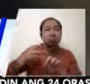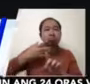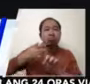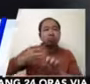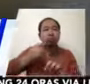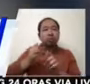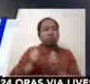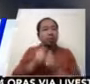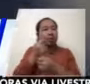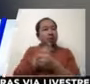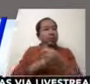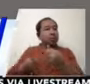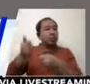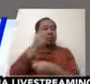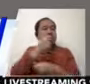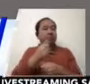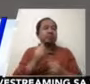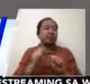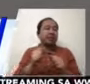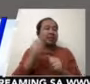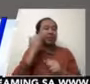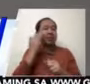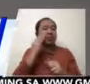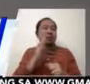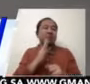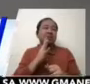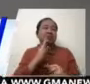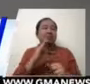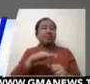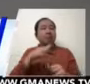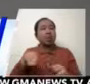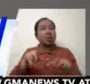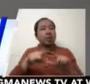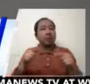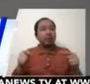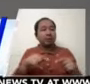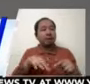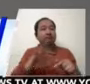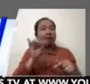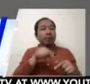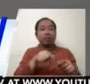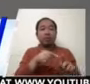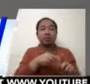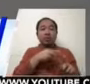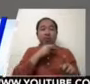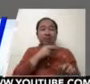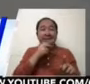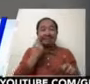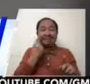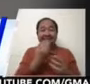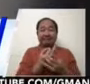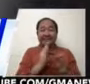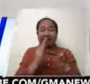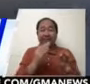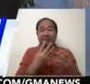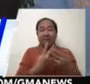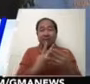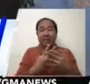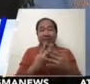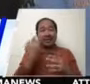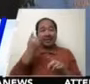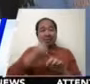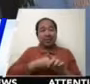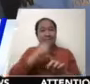ding magboholano. Doon na pag-alaman na kakapyansa lang pala ng suspect nitong Abril sa kasong illegal na pagmamayari ng baril. Kaya